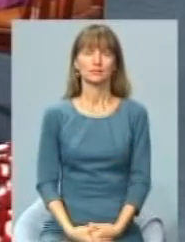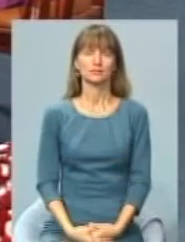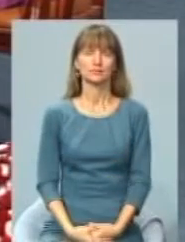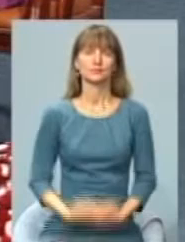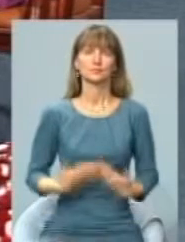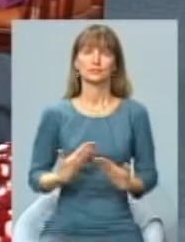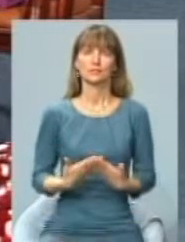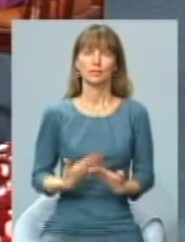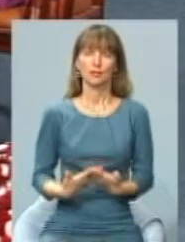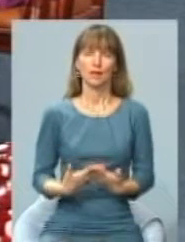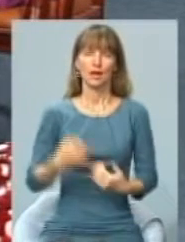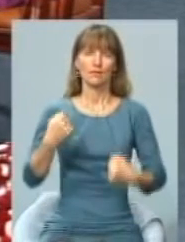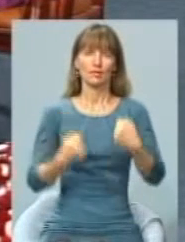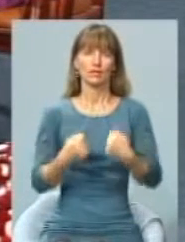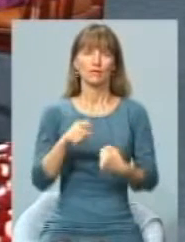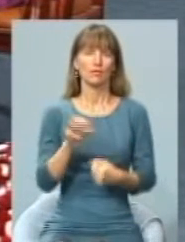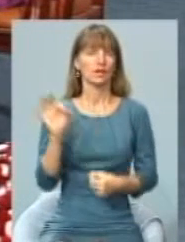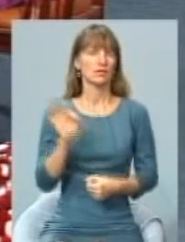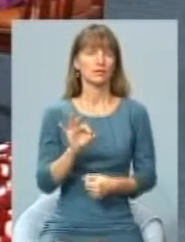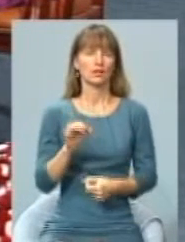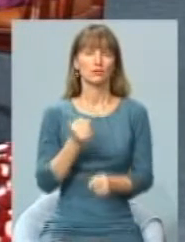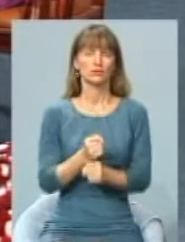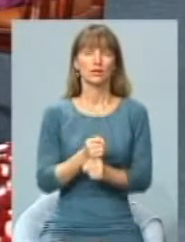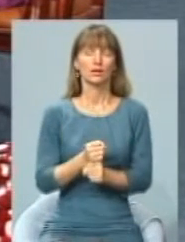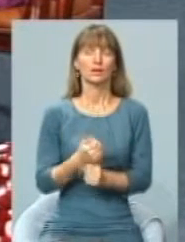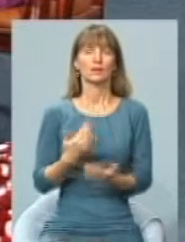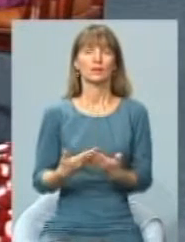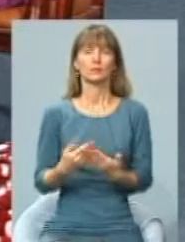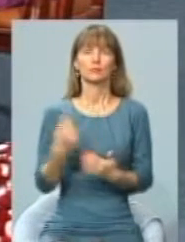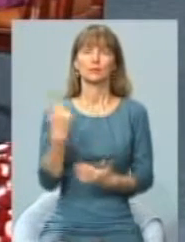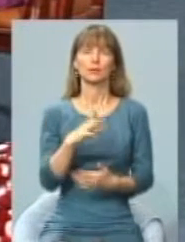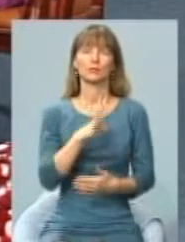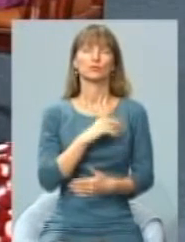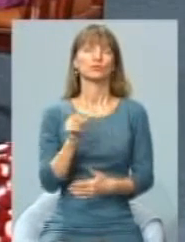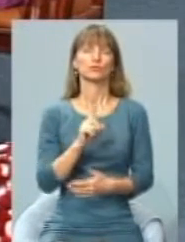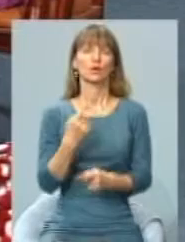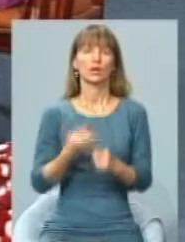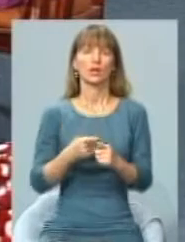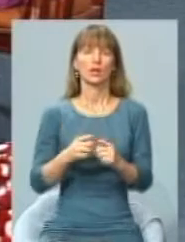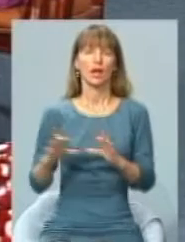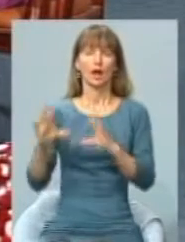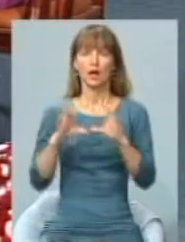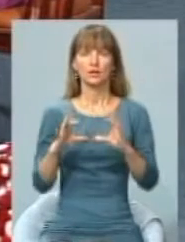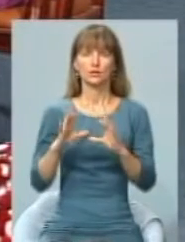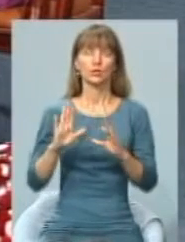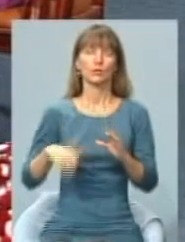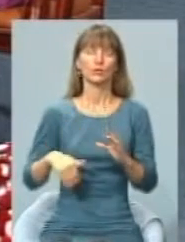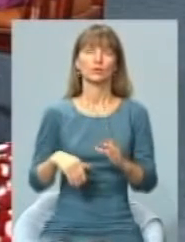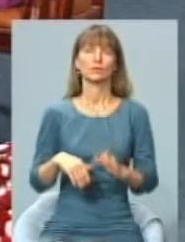От, наприклад, той же самий автомобіль, його ж не одразу, напевно, створили. А, наприклад, перше було ще це колесо, так? І потім